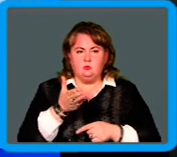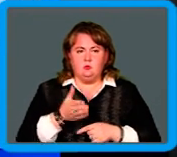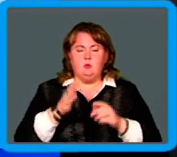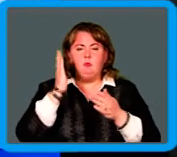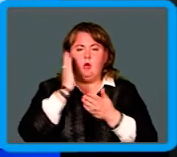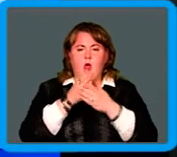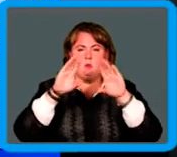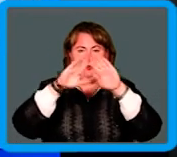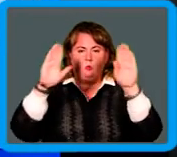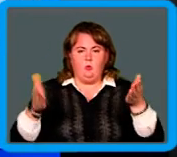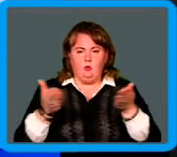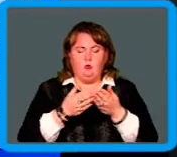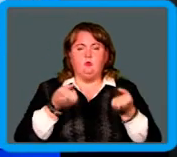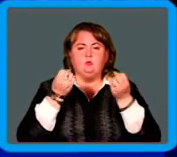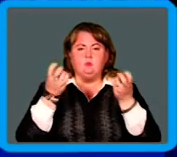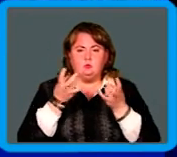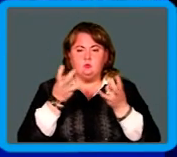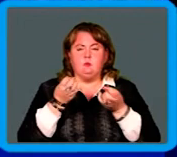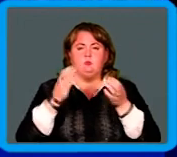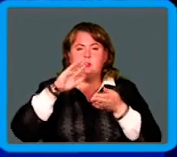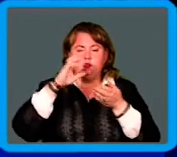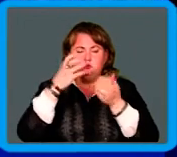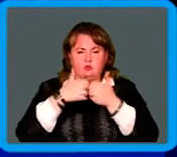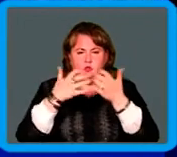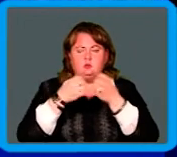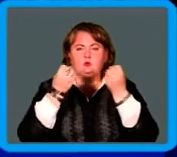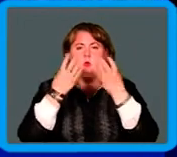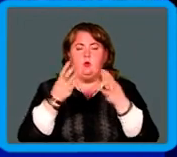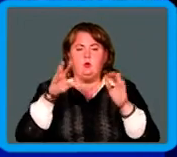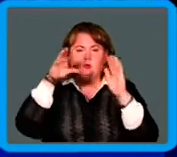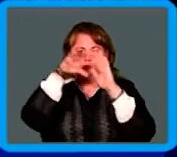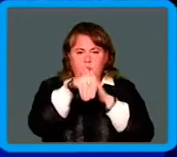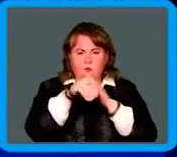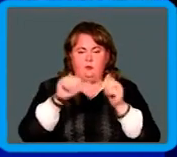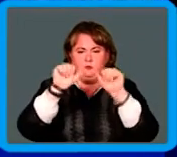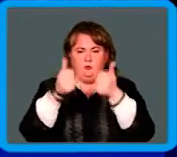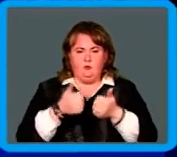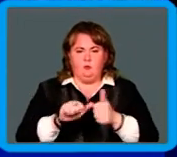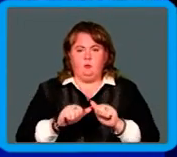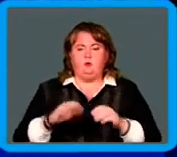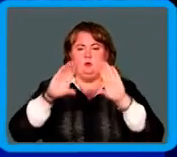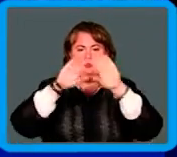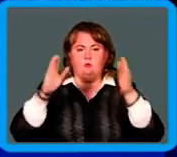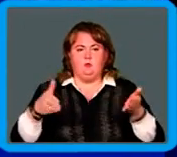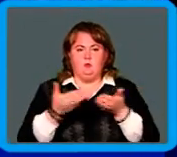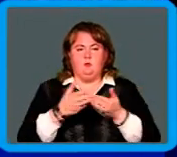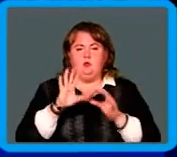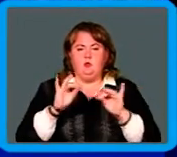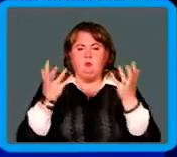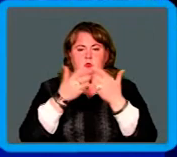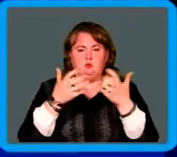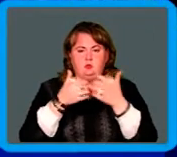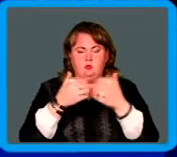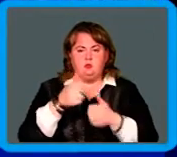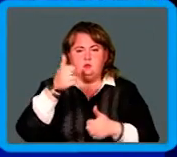нужно посчитать сколько таких мерах укладывается ровно в данные фигурки и посчитать сравнить